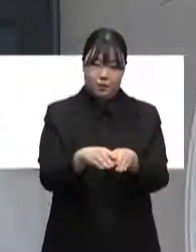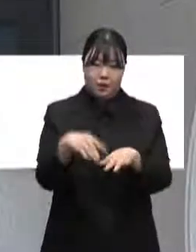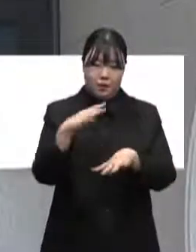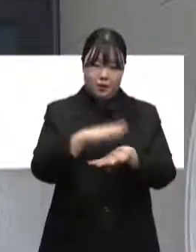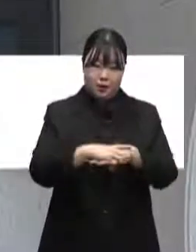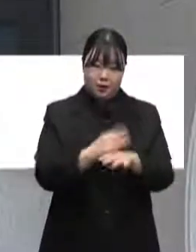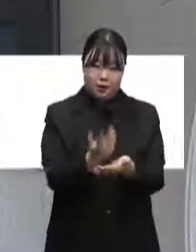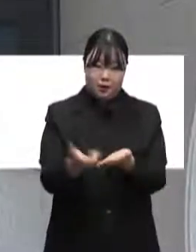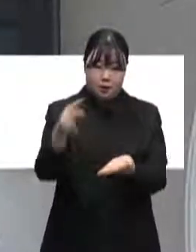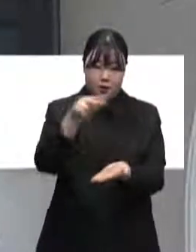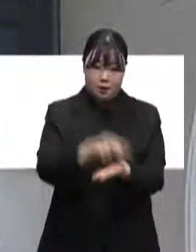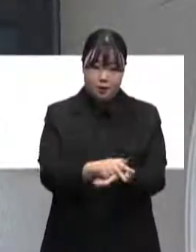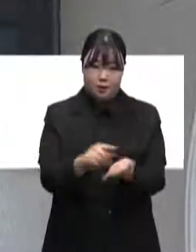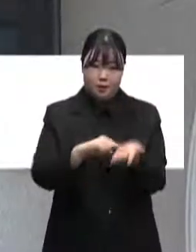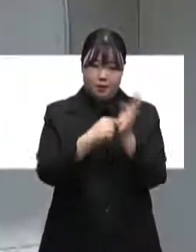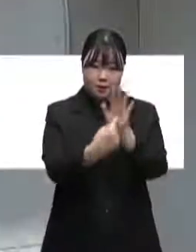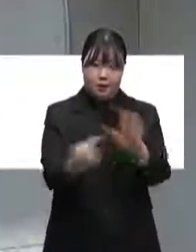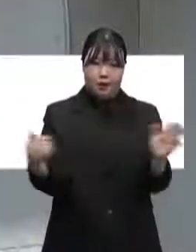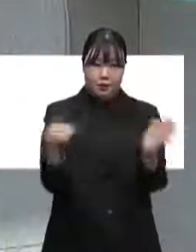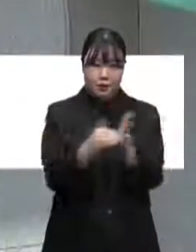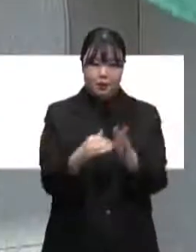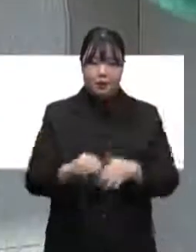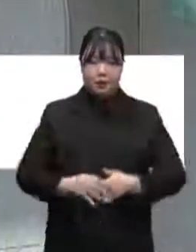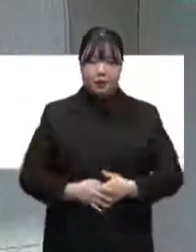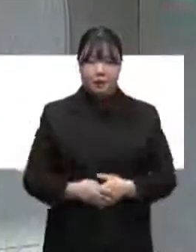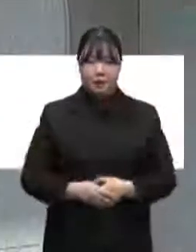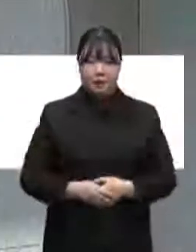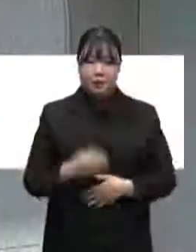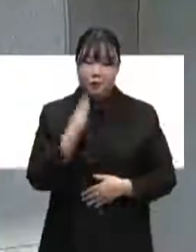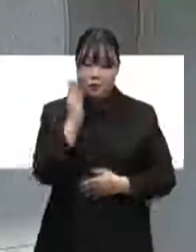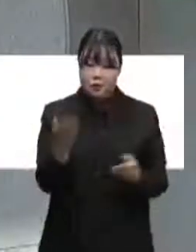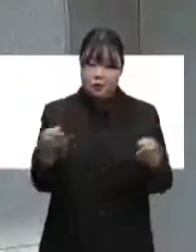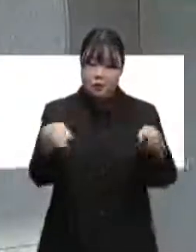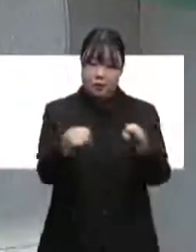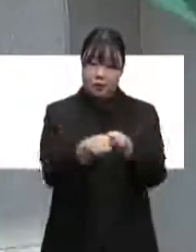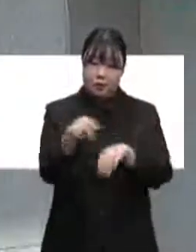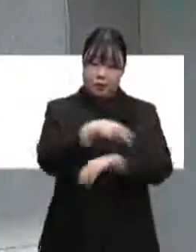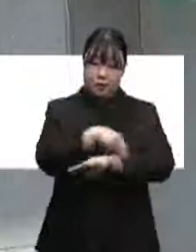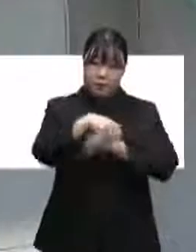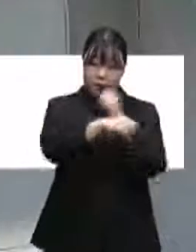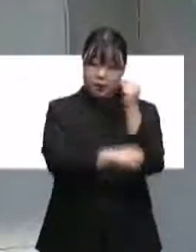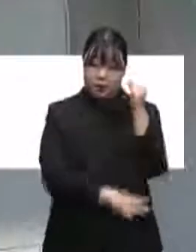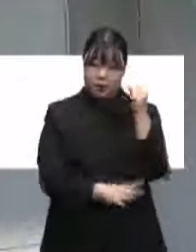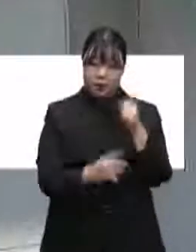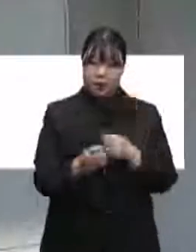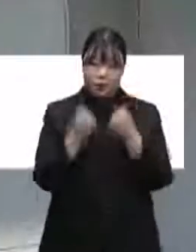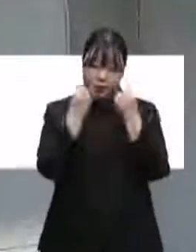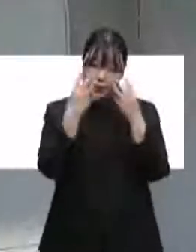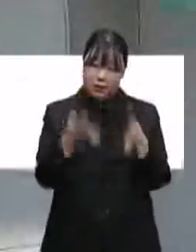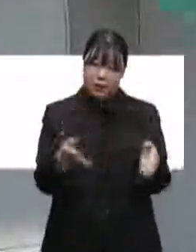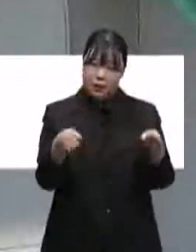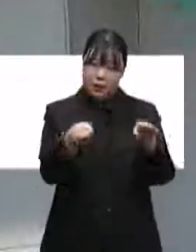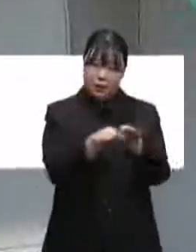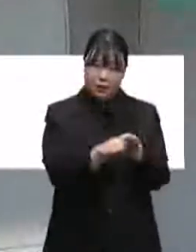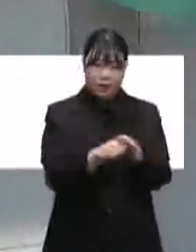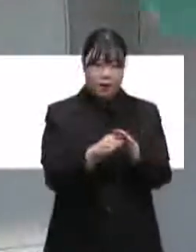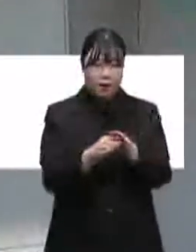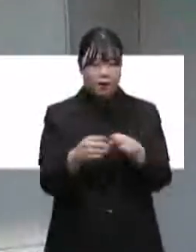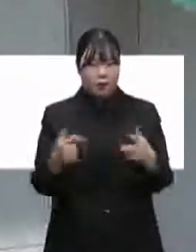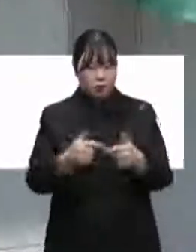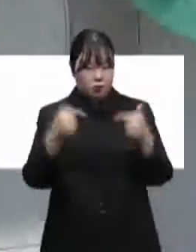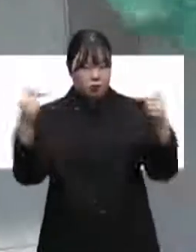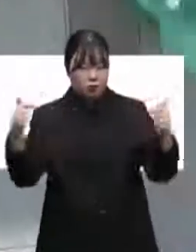29일 고시했다 고 밝혔습니다 녹색 건축물 설계기준 은 신축이나 중 축하는 옆면 적 500제곱미터